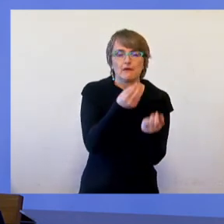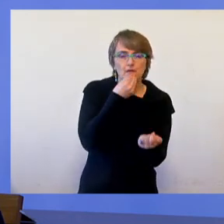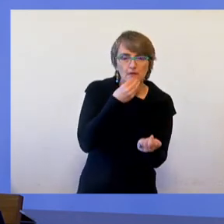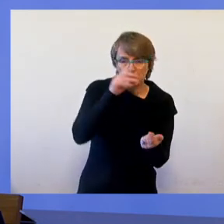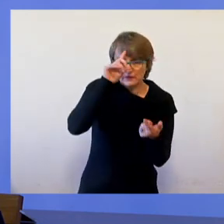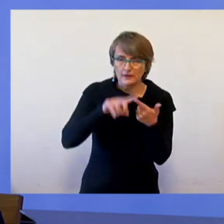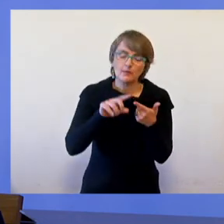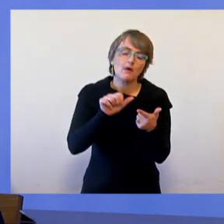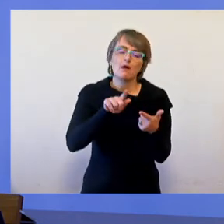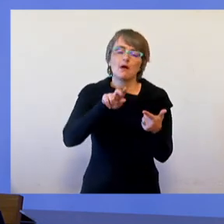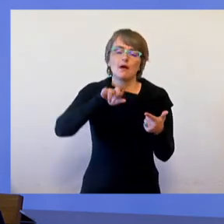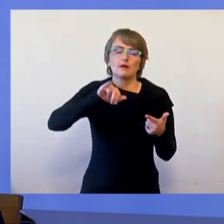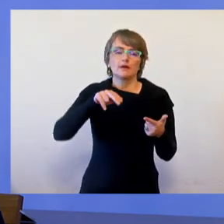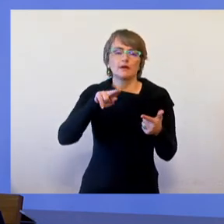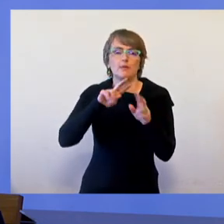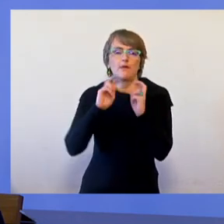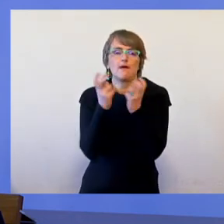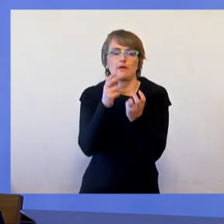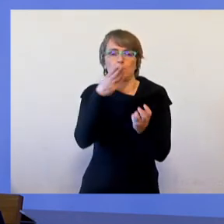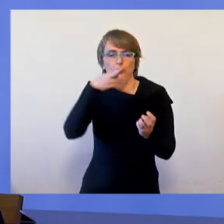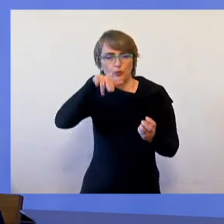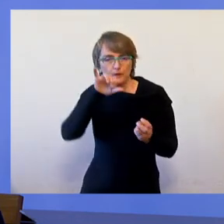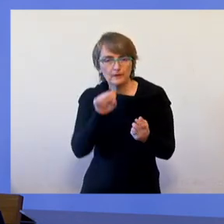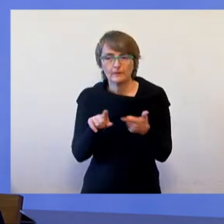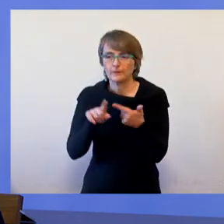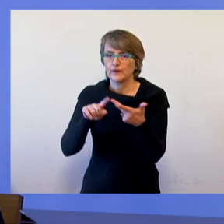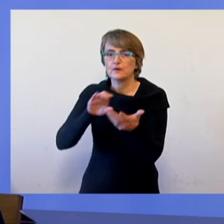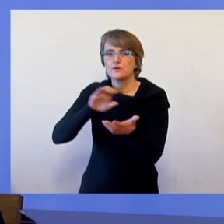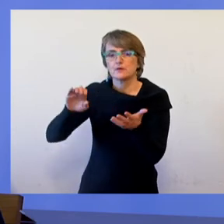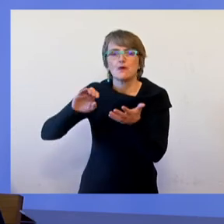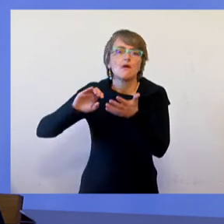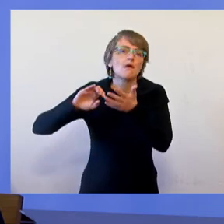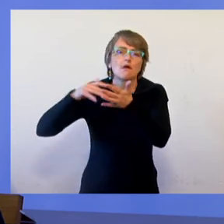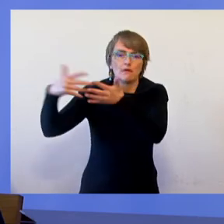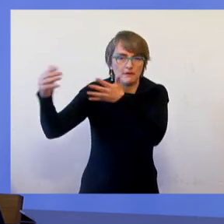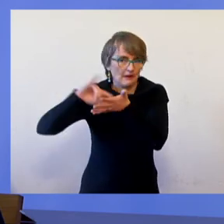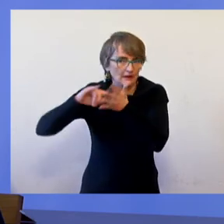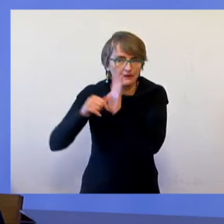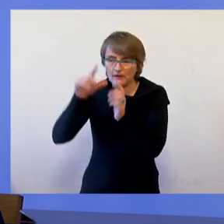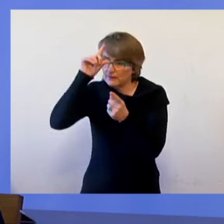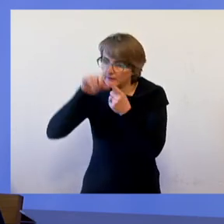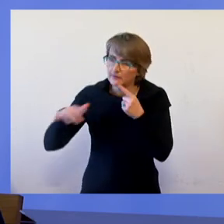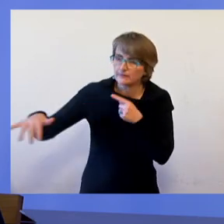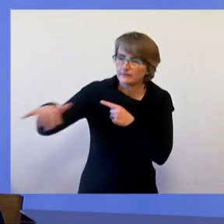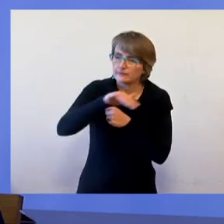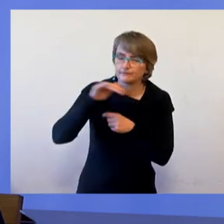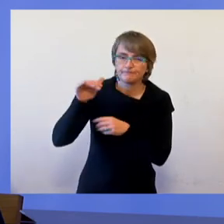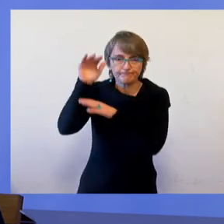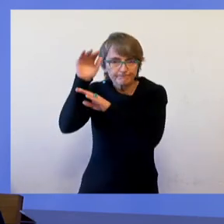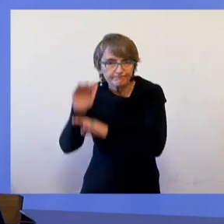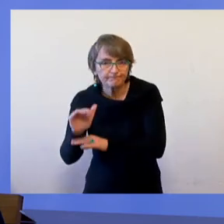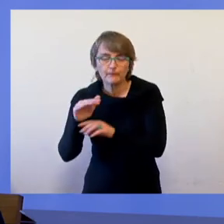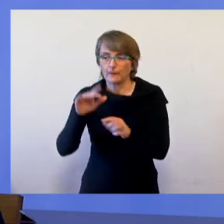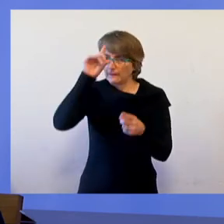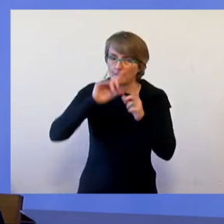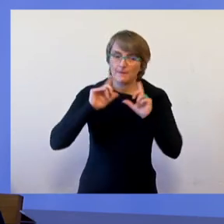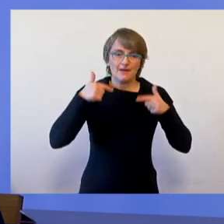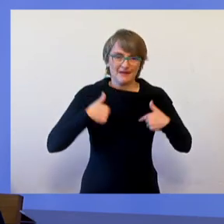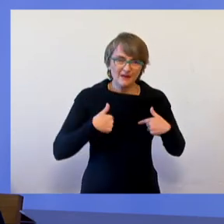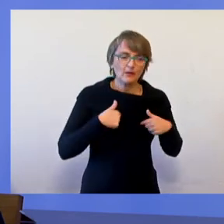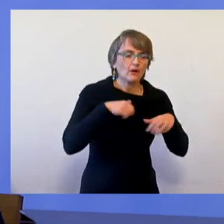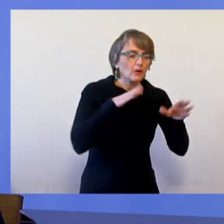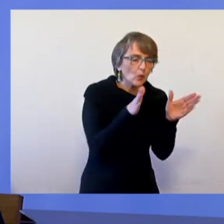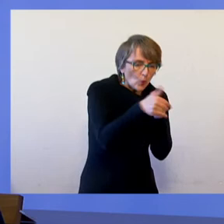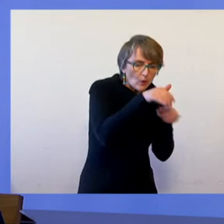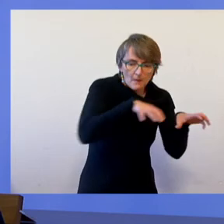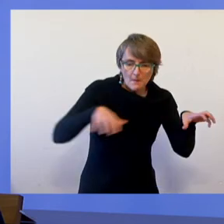des Buisses et la préservation d'au moins 100 hectares d'espaces naturels et agricoles, la végétalisation de nombreuses cours d'école, le renforcement de la lutte contre